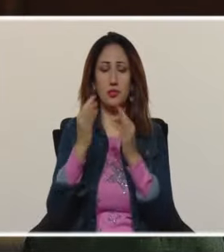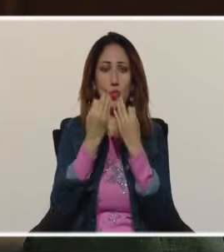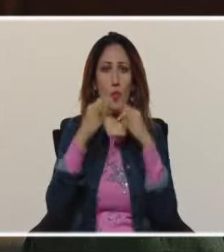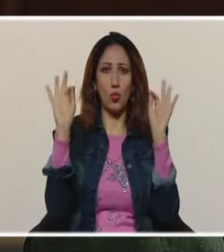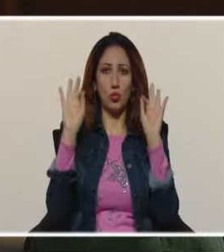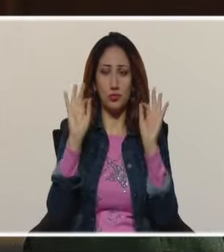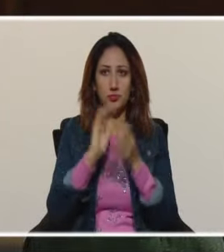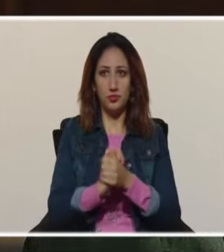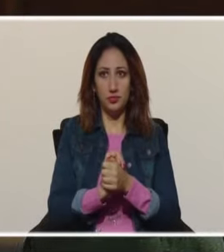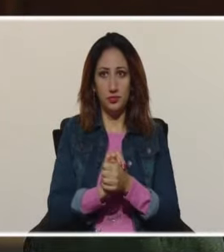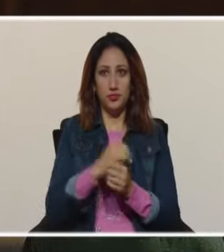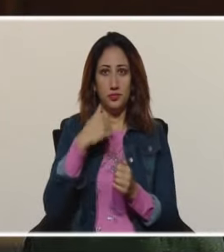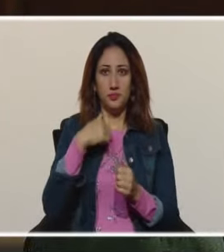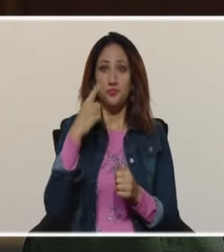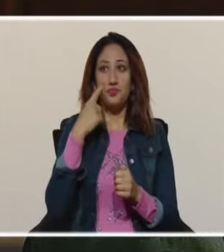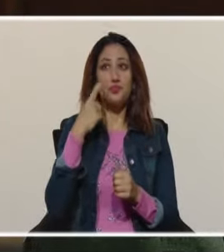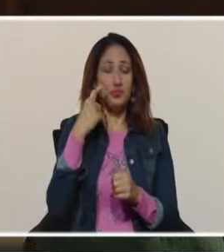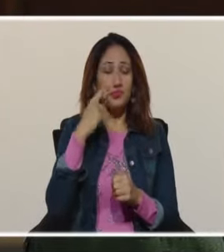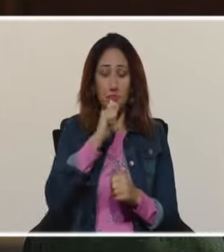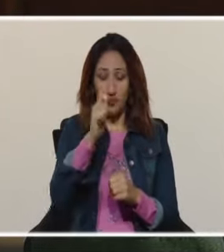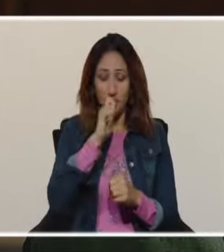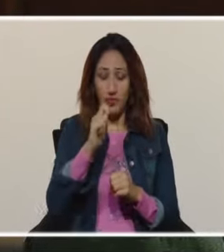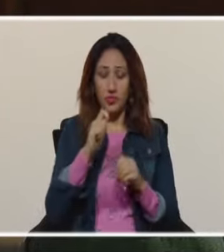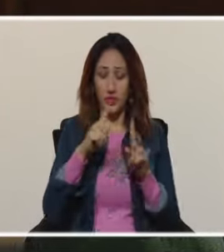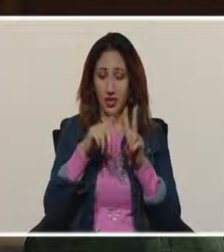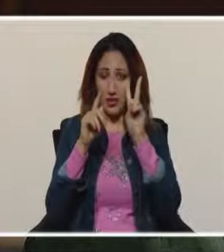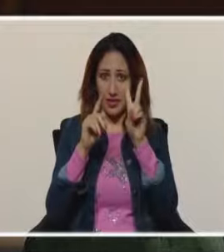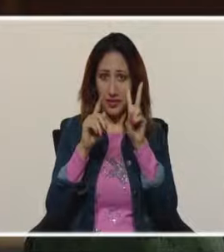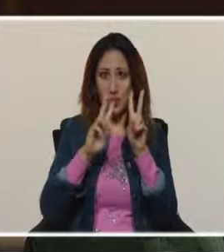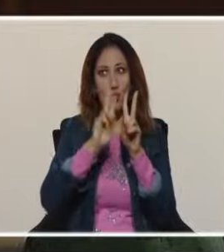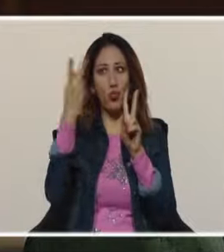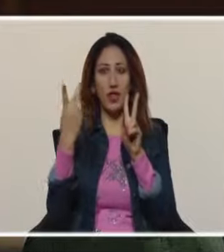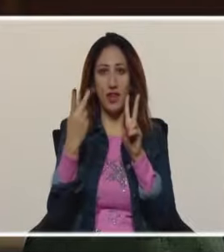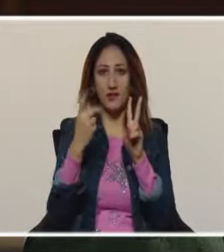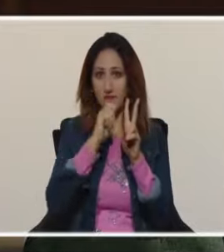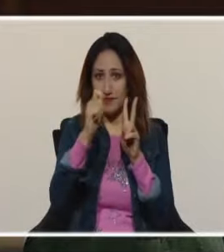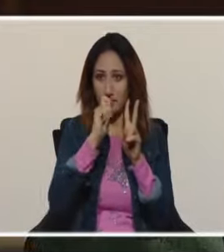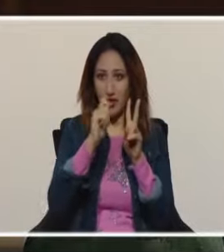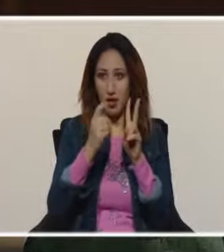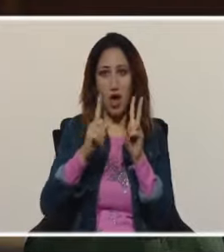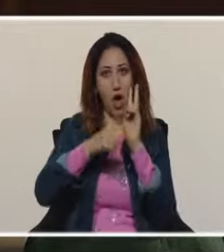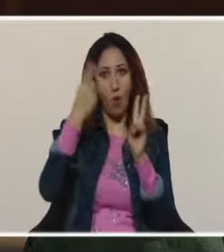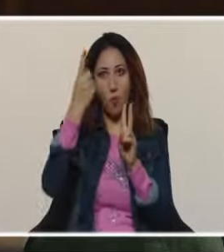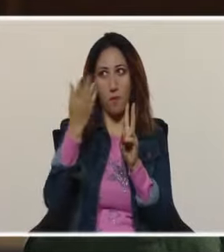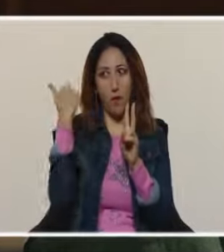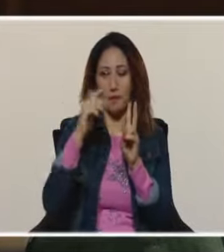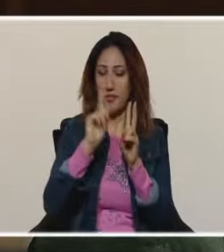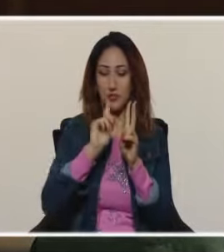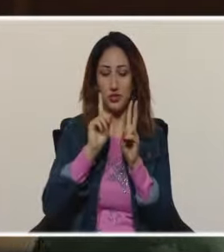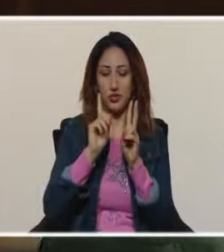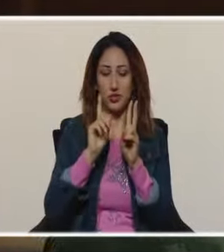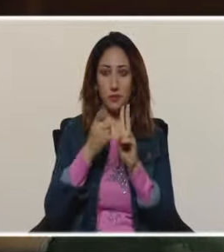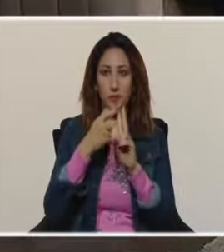عارف الفقرة دي هتمشي إزاي، بس أقدر أقول لكم إن أنا معايا فقرة غريبة جداً ما شفتهاش قبل كده في البرنامج ده الحقيقة.